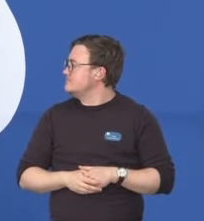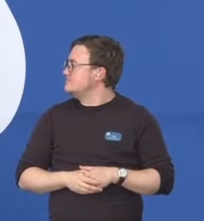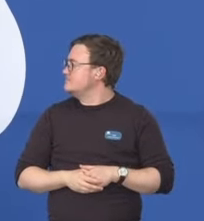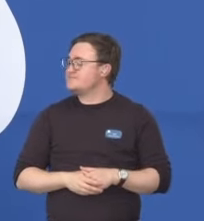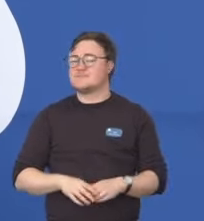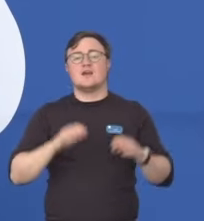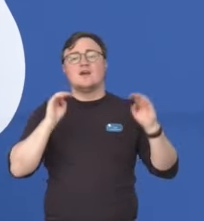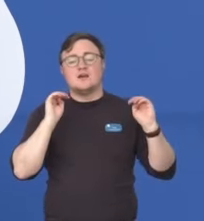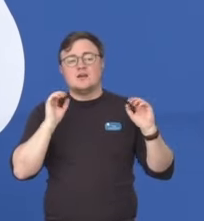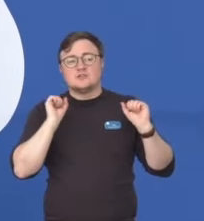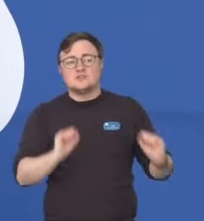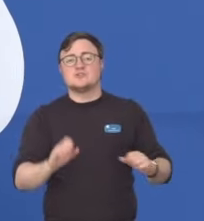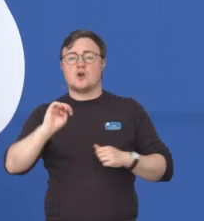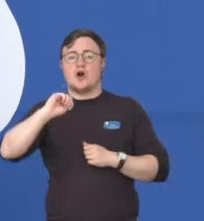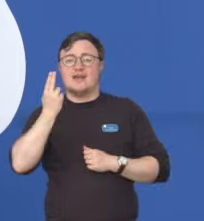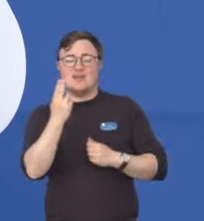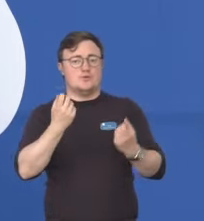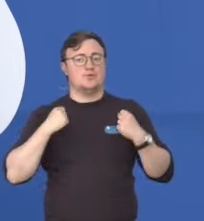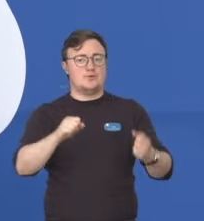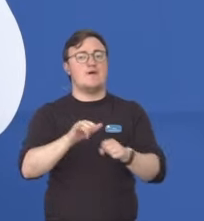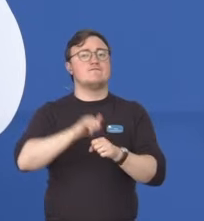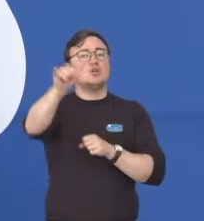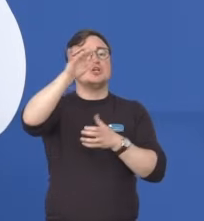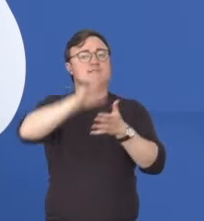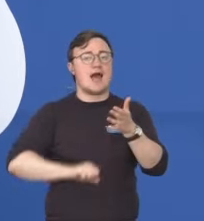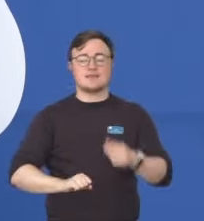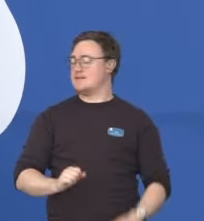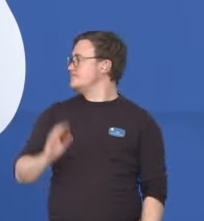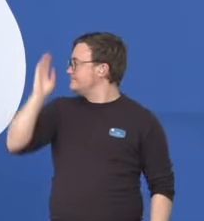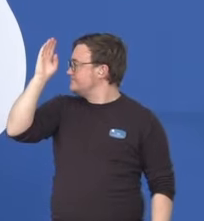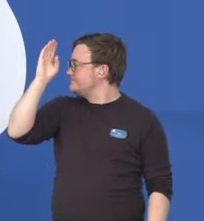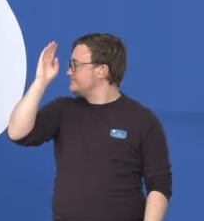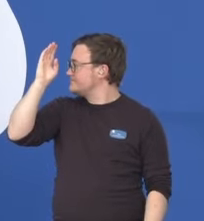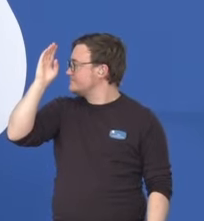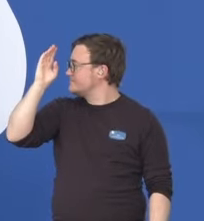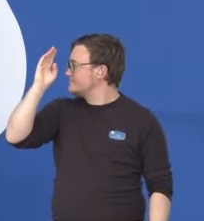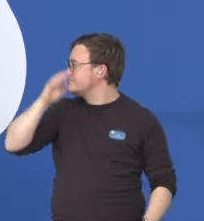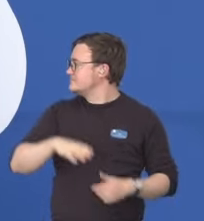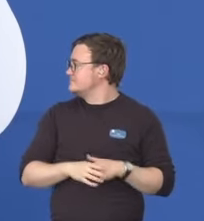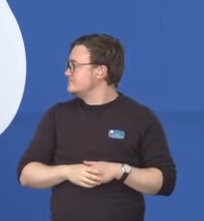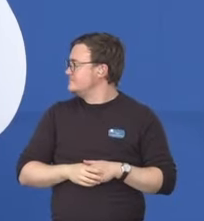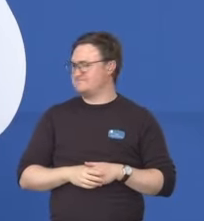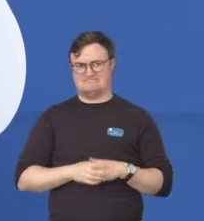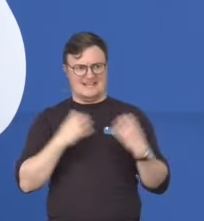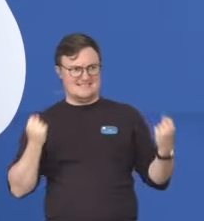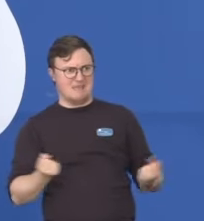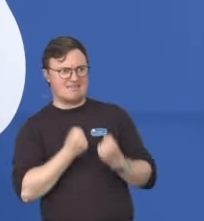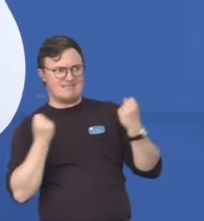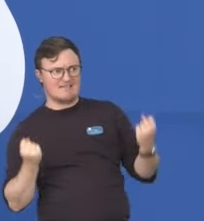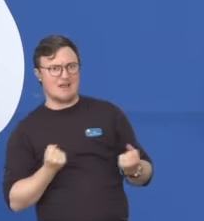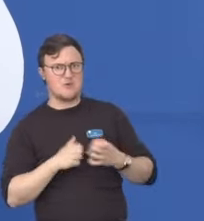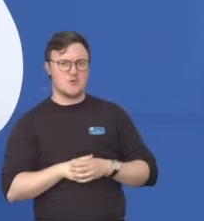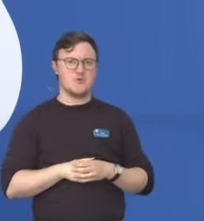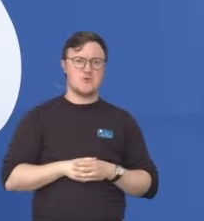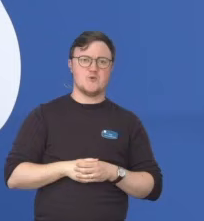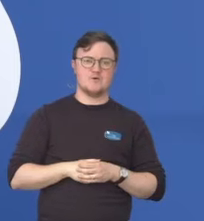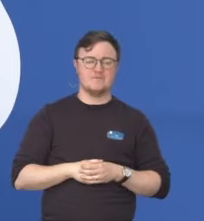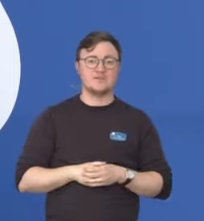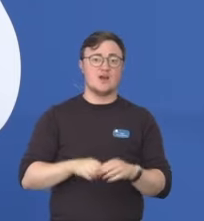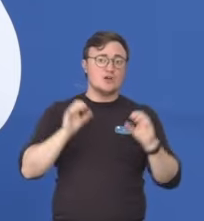Bör EU införa flygskatt? Hand upp för ja. Gud vad spännande det här är, eller hur?